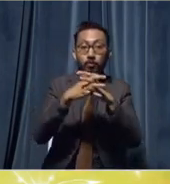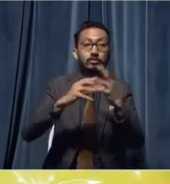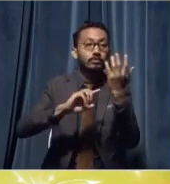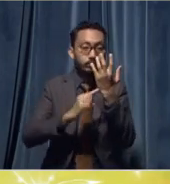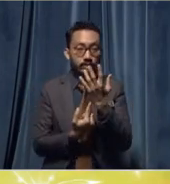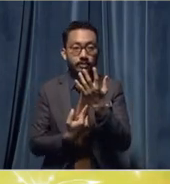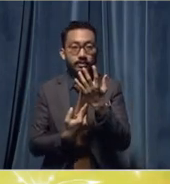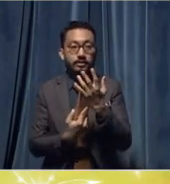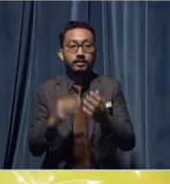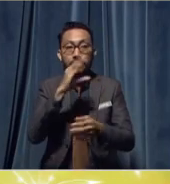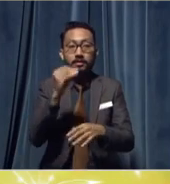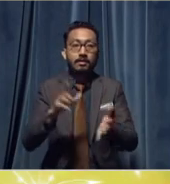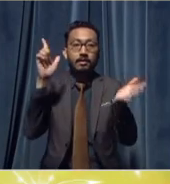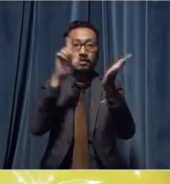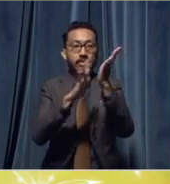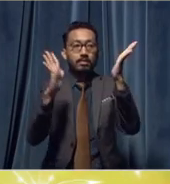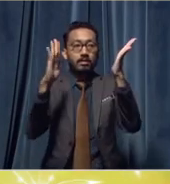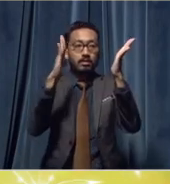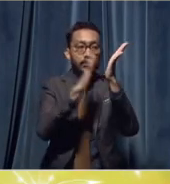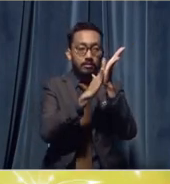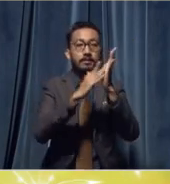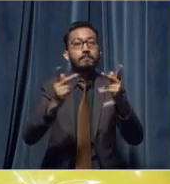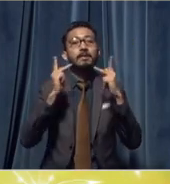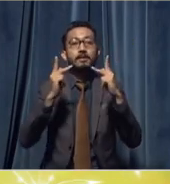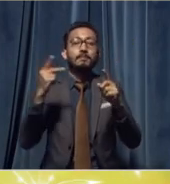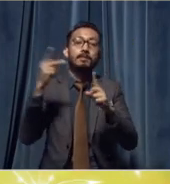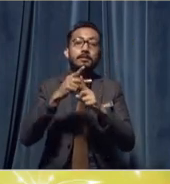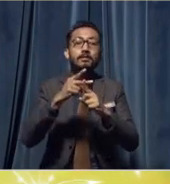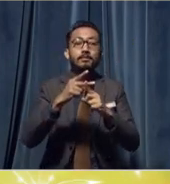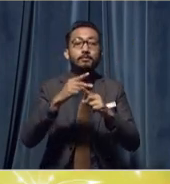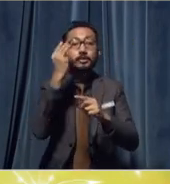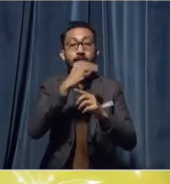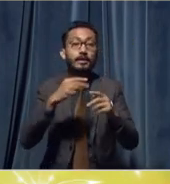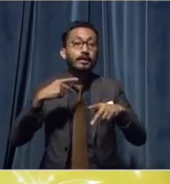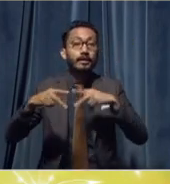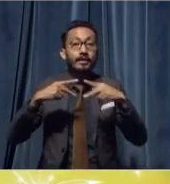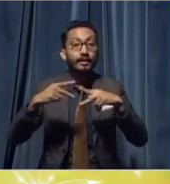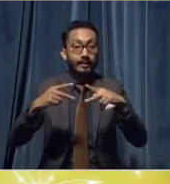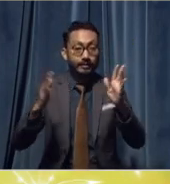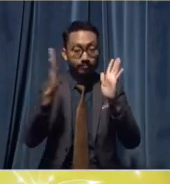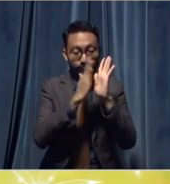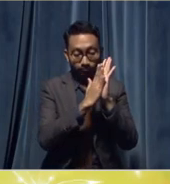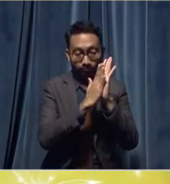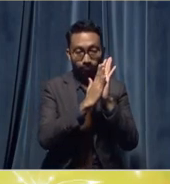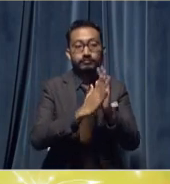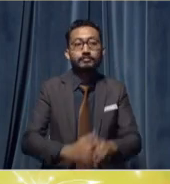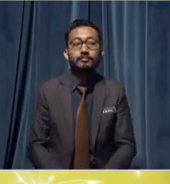daripada bergabung semula dan melekat kembali ke permukaan